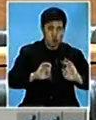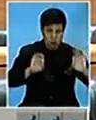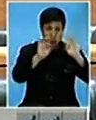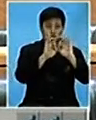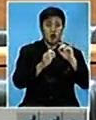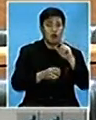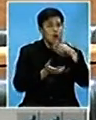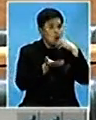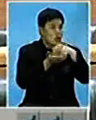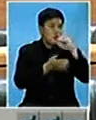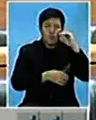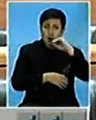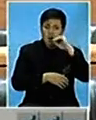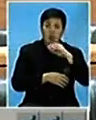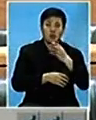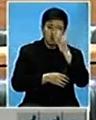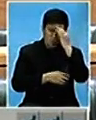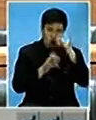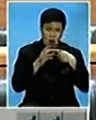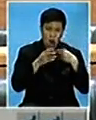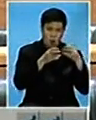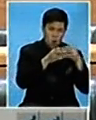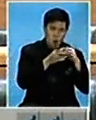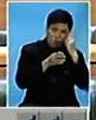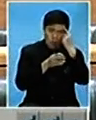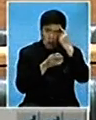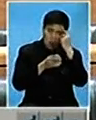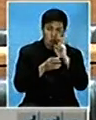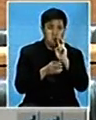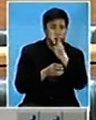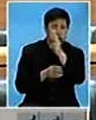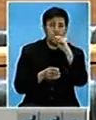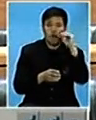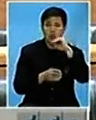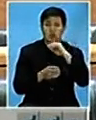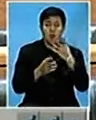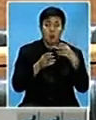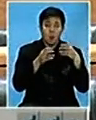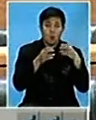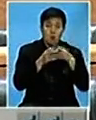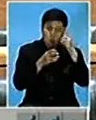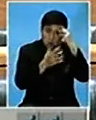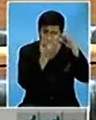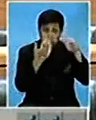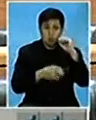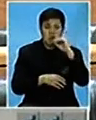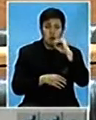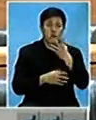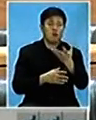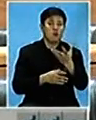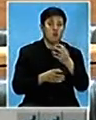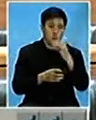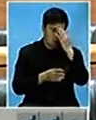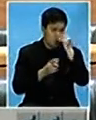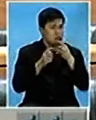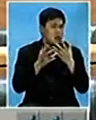านพูดบ่อยๆสิครับอย่าให้ฝ่ายบิดเบือนพูดบ่อยๆครับถ้าฝ่ายบิดเบือนพูดบ่อยๆท่านบอกว่าความจริงต้อง